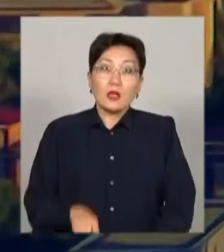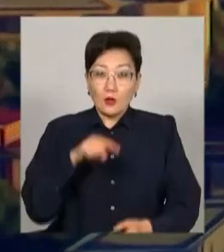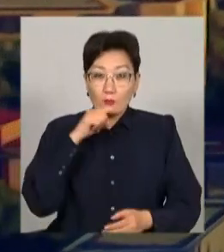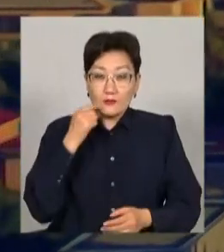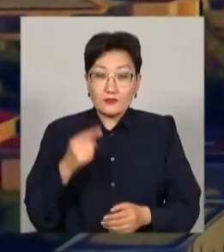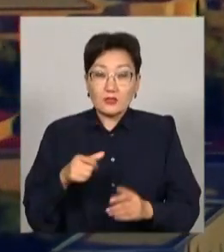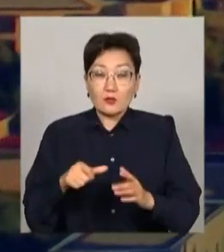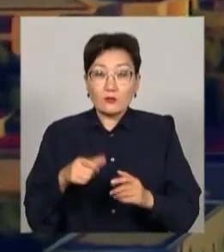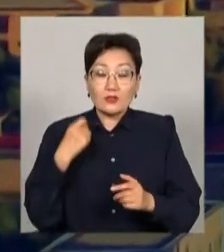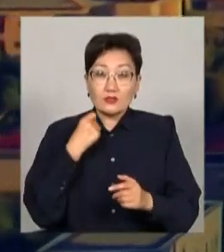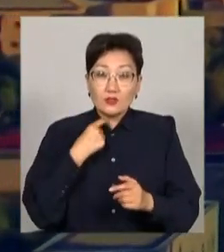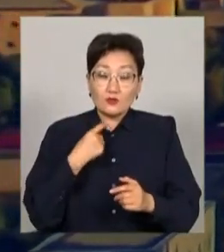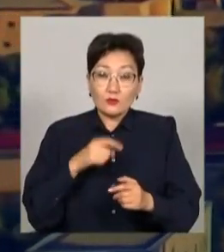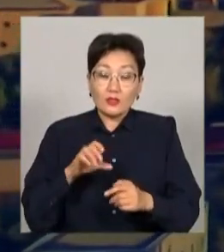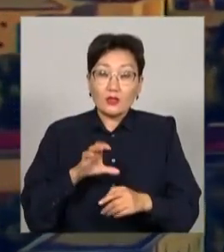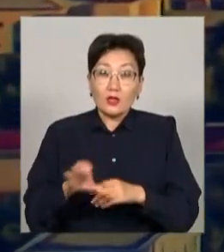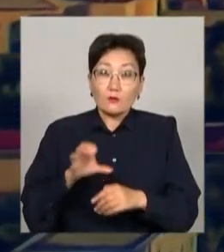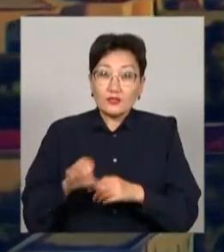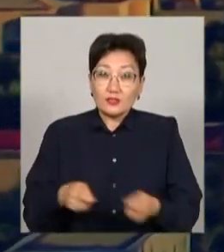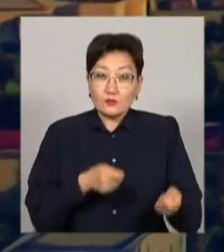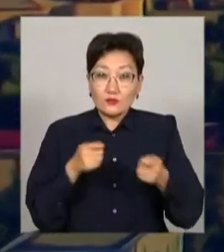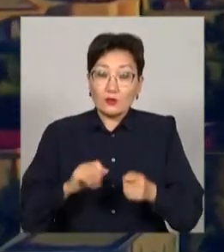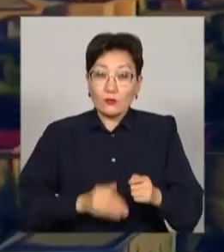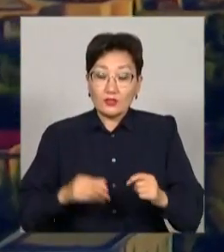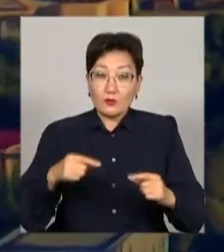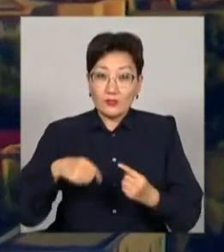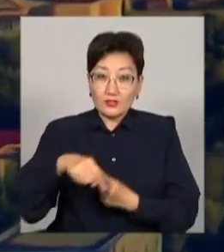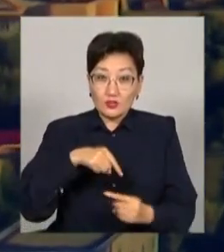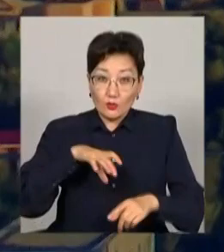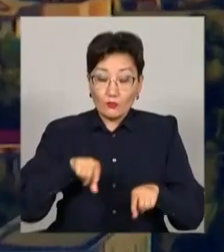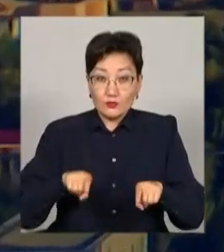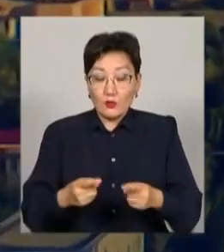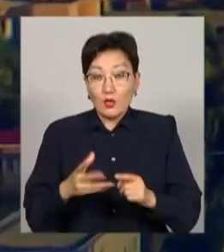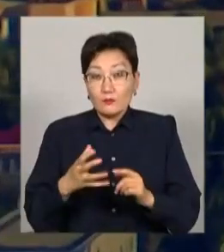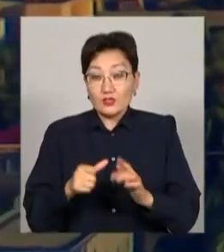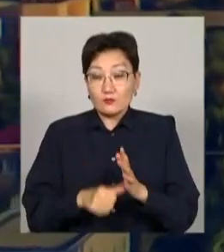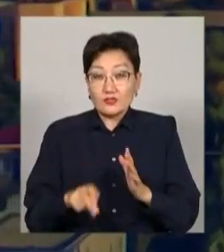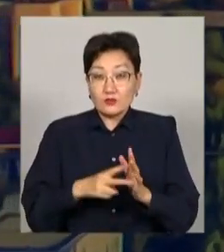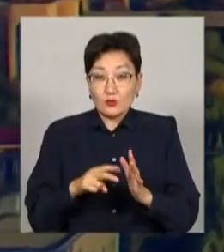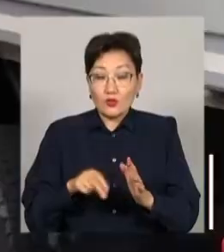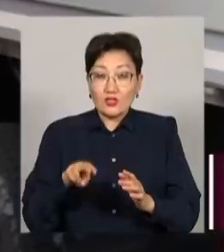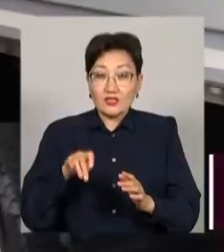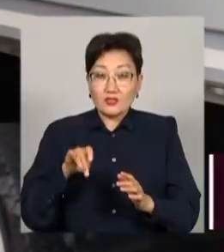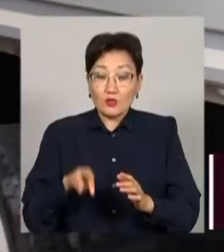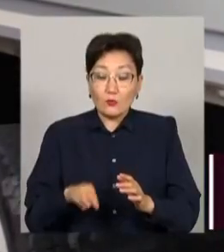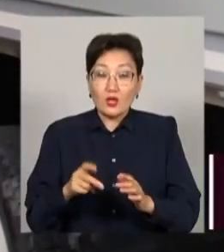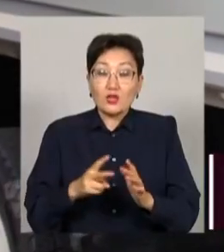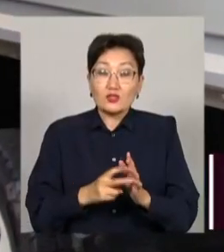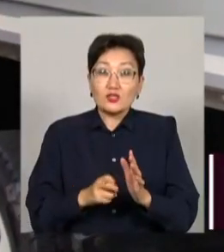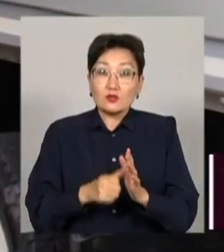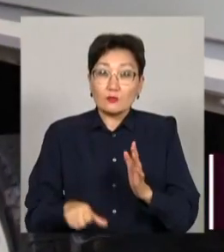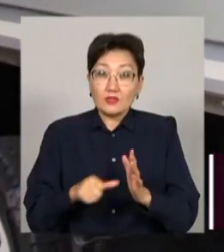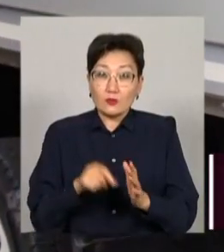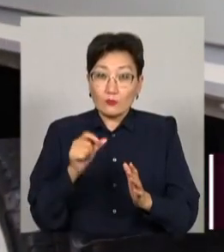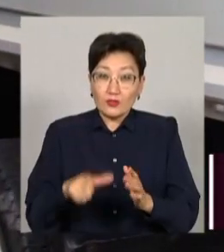Ресейден алкогол өнімін заңсыз тасымалдап жүрген жеке кәсіпкер анықталды. Ол көлемі 567 литр болатын 766